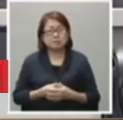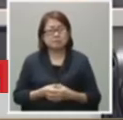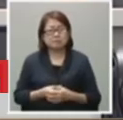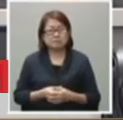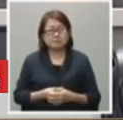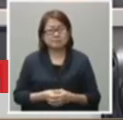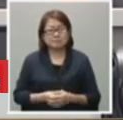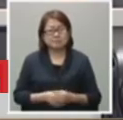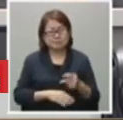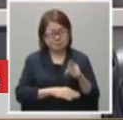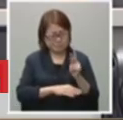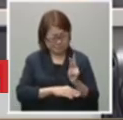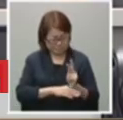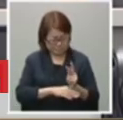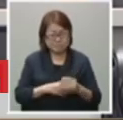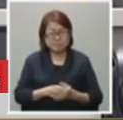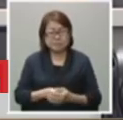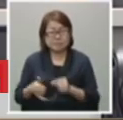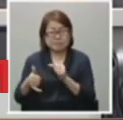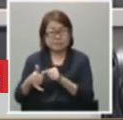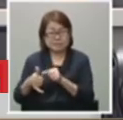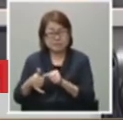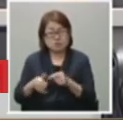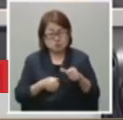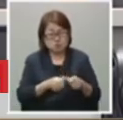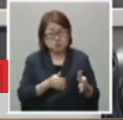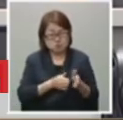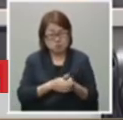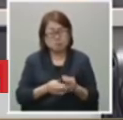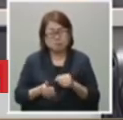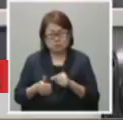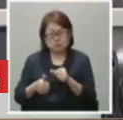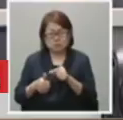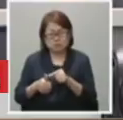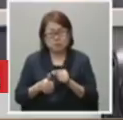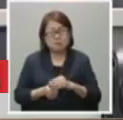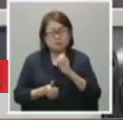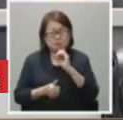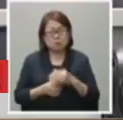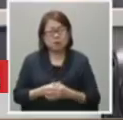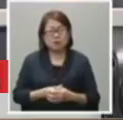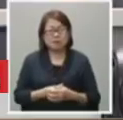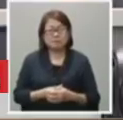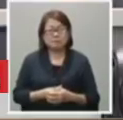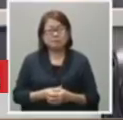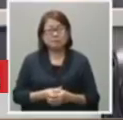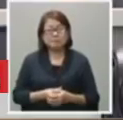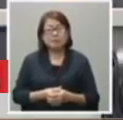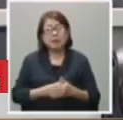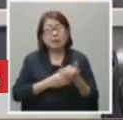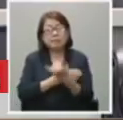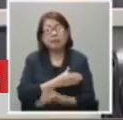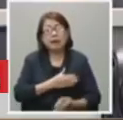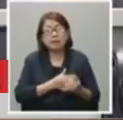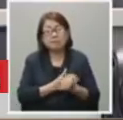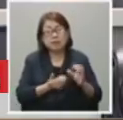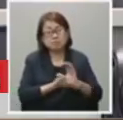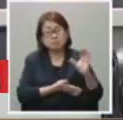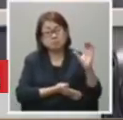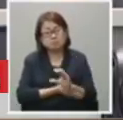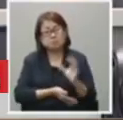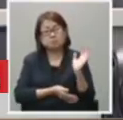ท่านประธานที่เคารพครับกูรูท่านนี้ที่อยู่ในรัฐบาลท่านฟังต่อนะฮะท่านบอกว่าการลงทุนจากต่างประเทศสุดเพราะการเมื